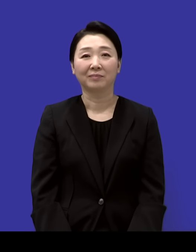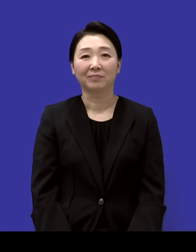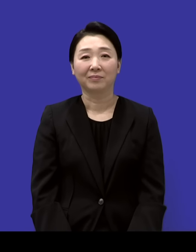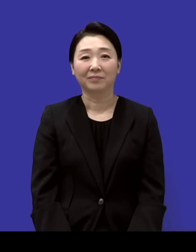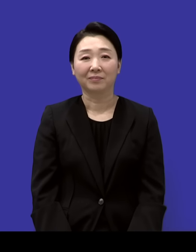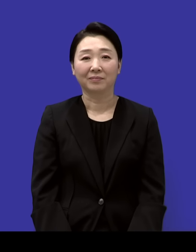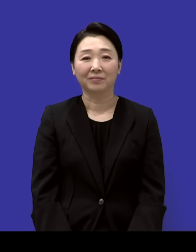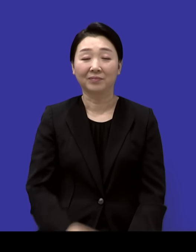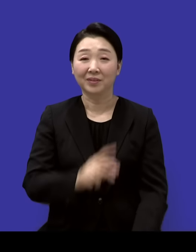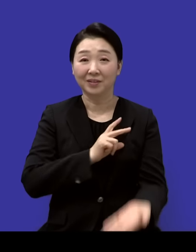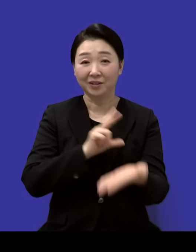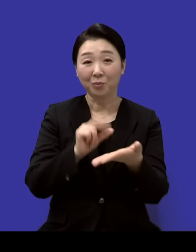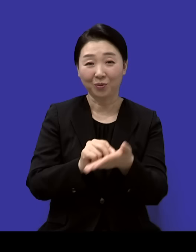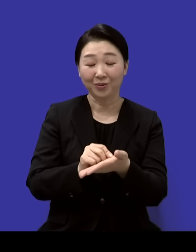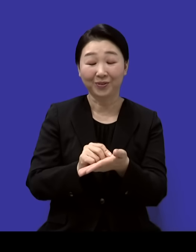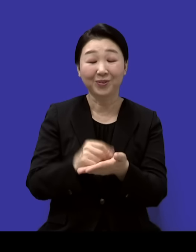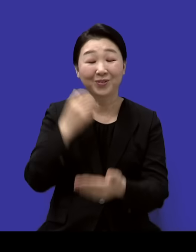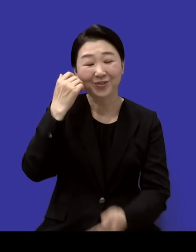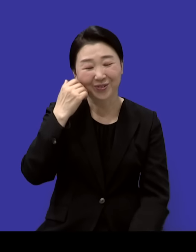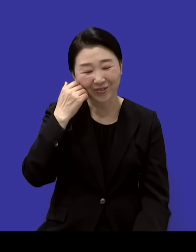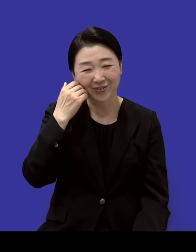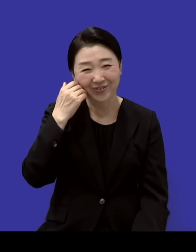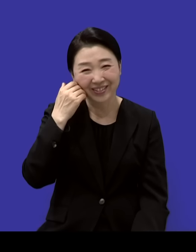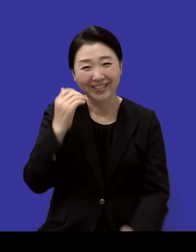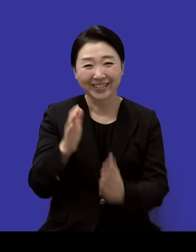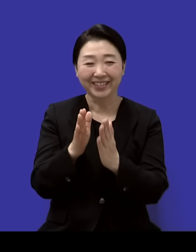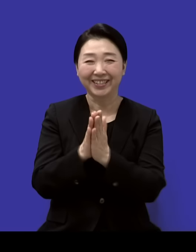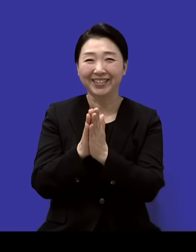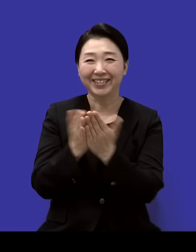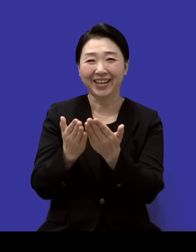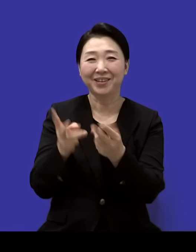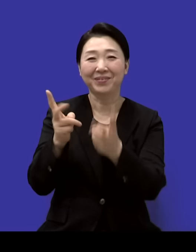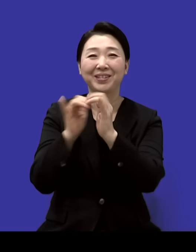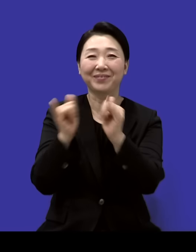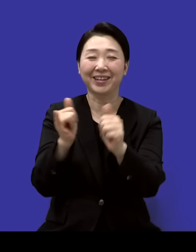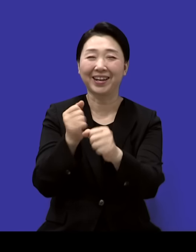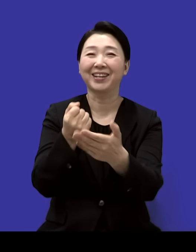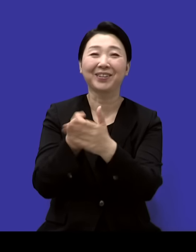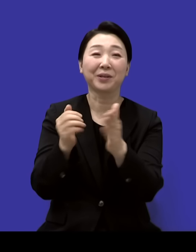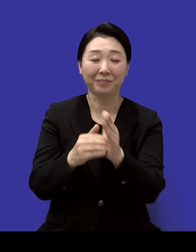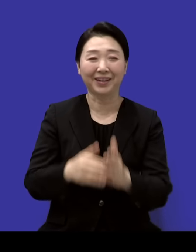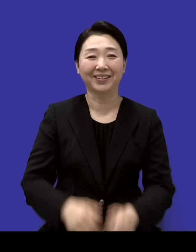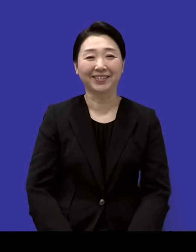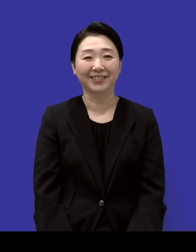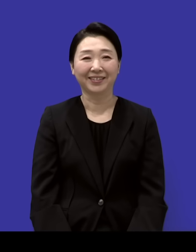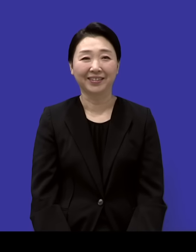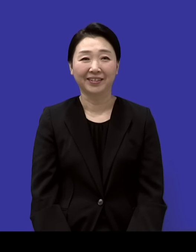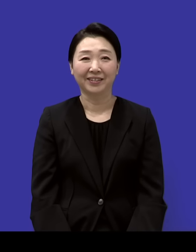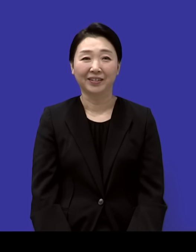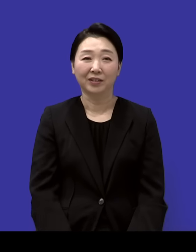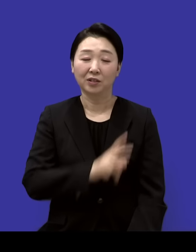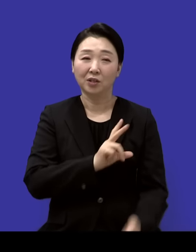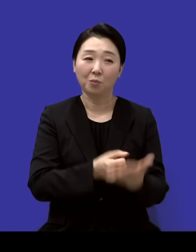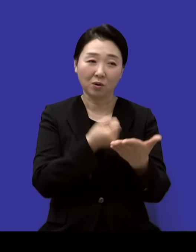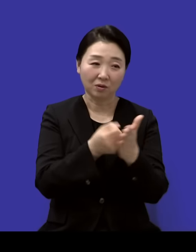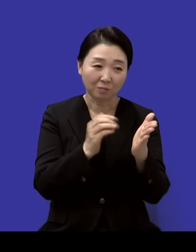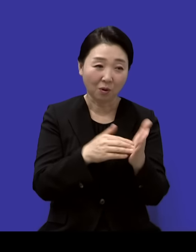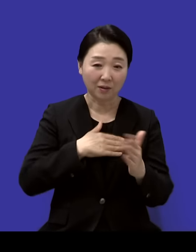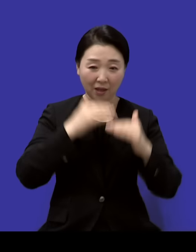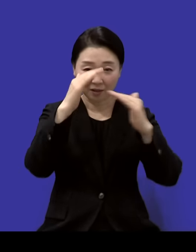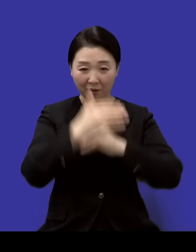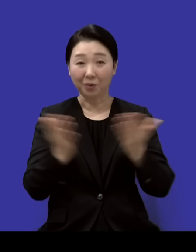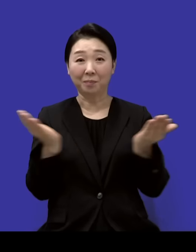그 제목은 우리 편집자가 정해준 거고요. 네네. 제 머리에서는 안 나왔고요. 예. 근데 이제 정해놓고 보니까 제 책 내용과 참 잘 맞았던 것